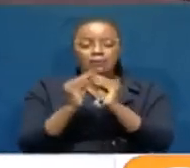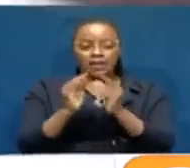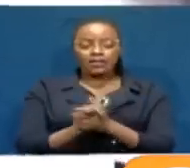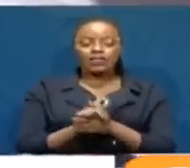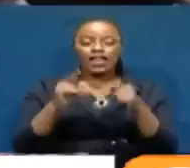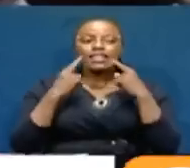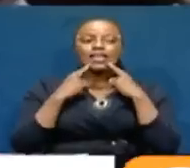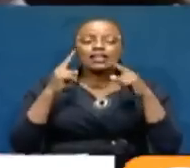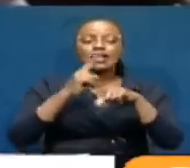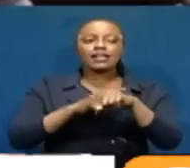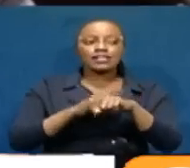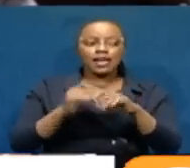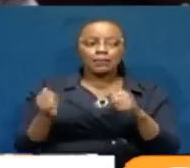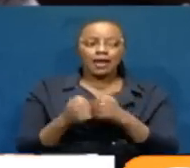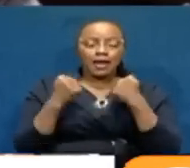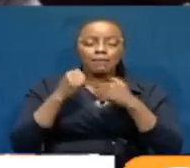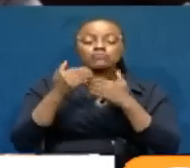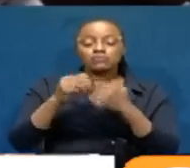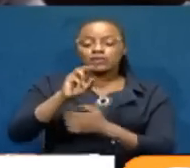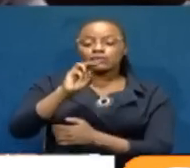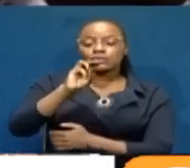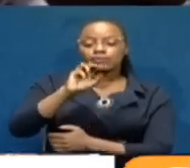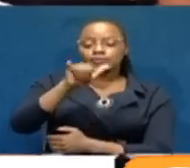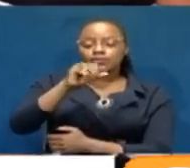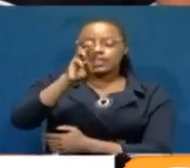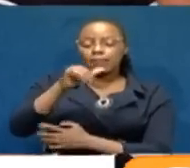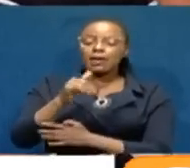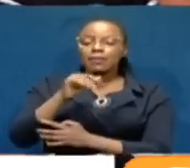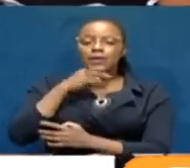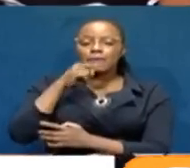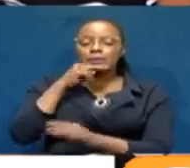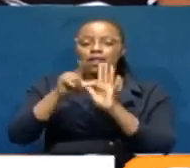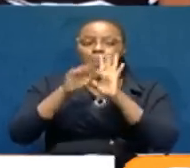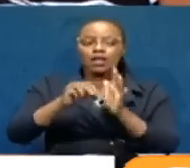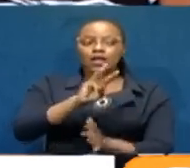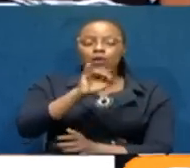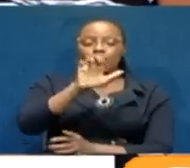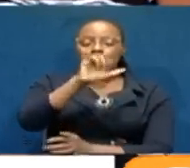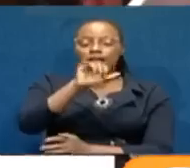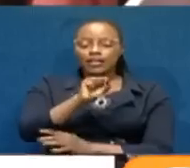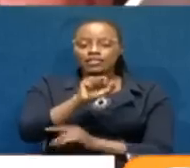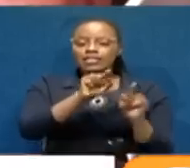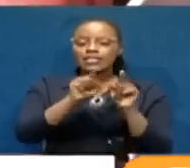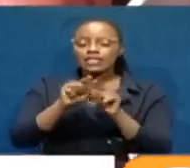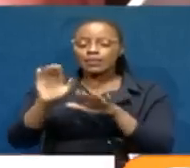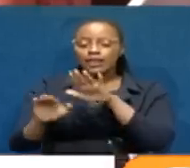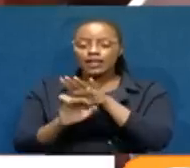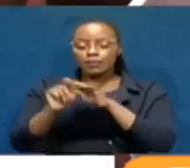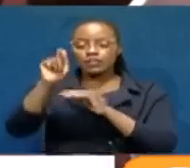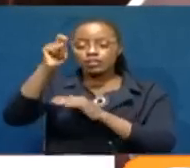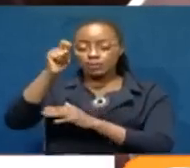Na tangazo lilipowadia, Wanjigi alimtaja wakili wake Willis Otieno kama mwaniaji